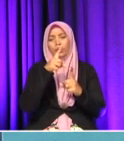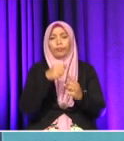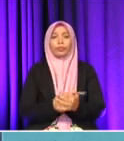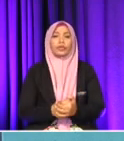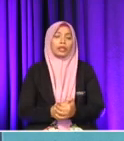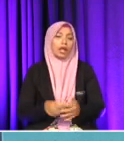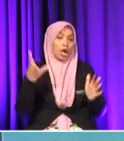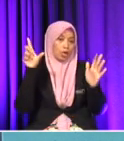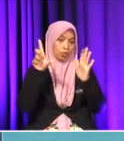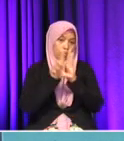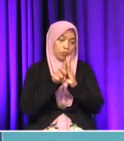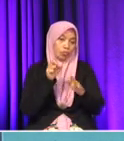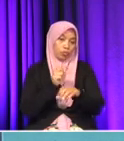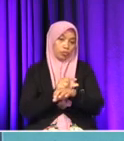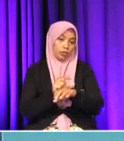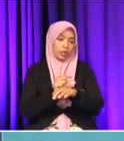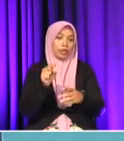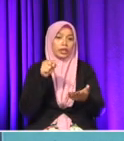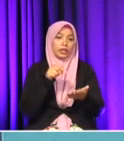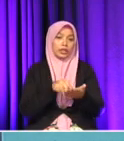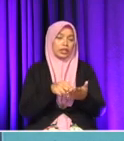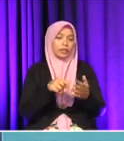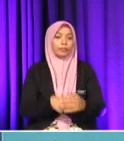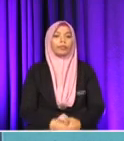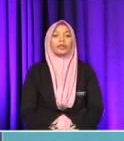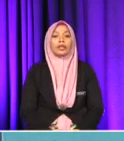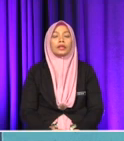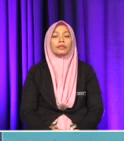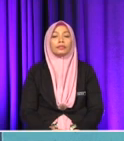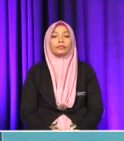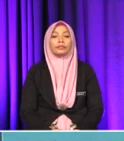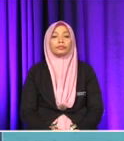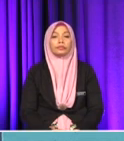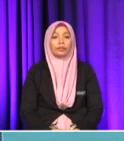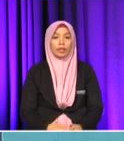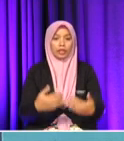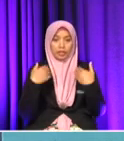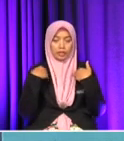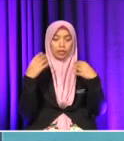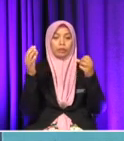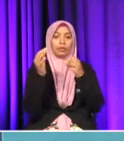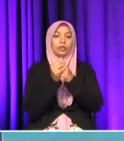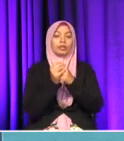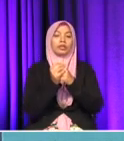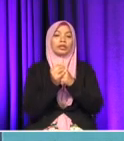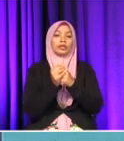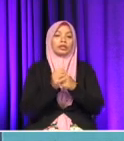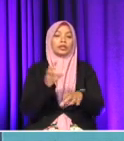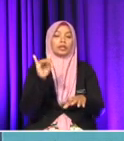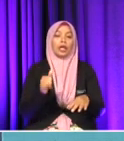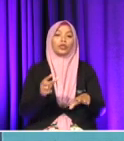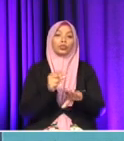menggabungkan penggunaan icon atau gambar dan font oke itu adalah kombinasi ya dan yang menggunakan